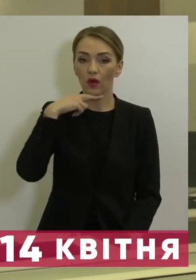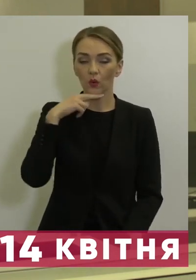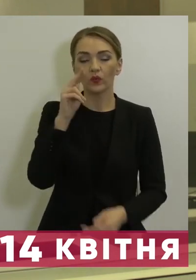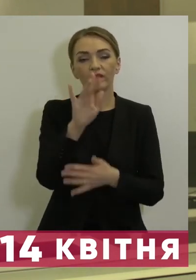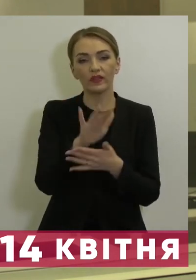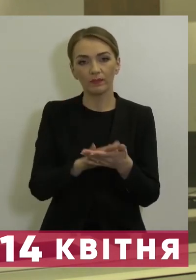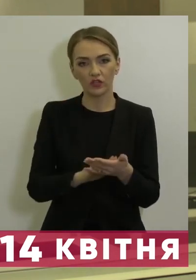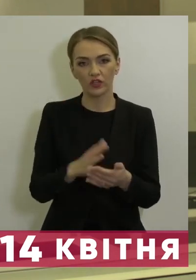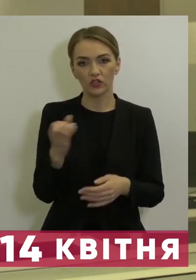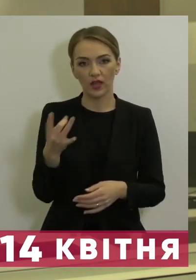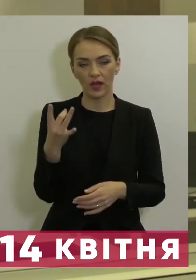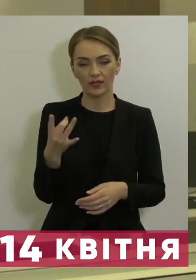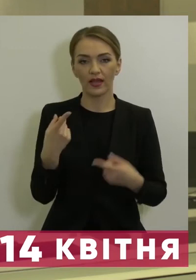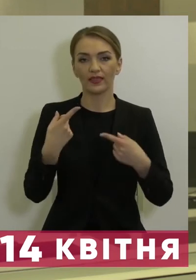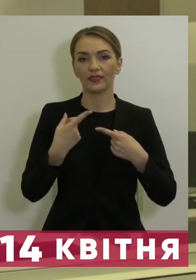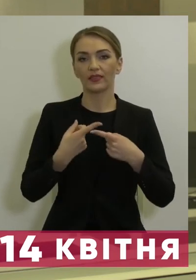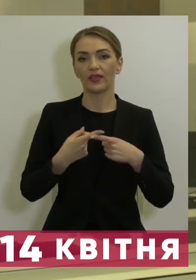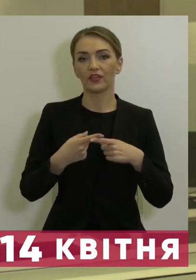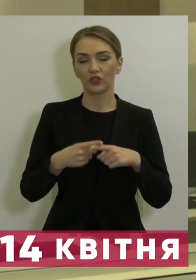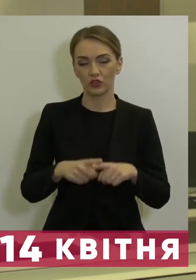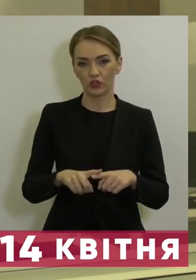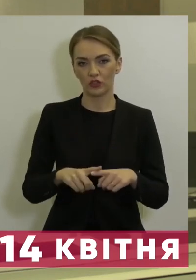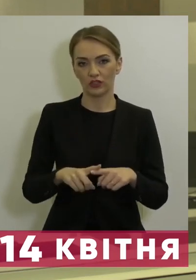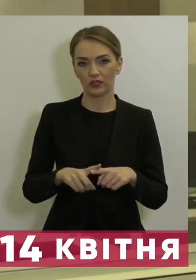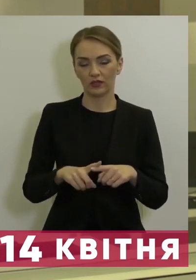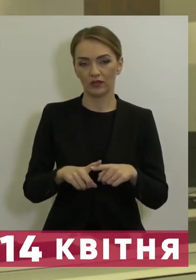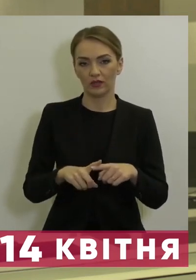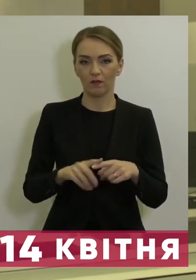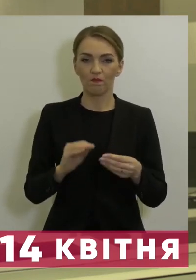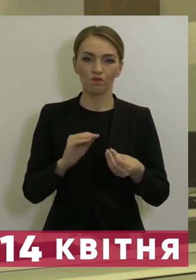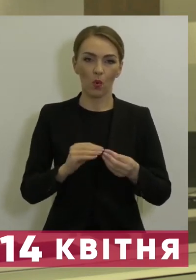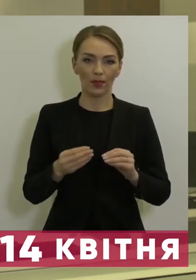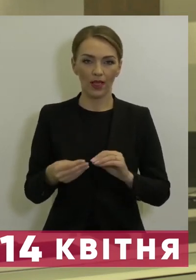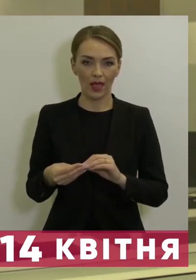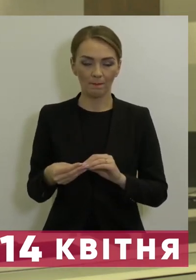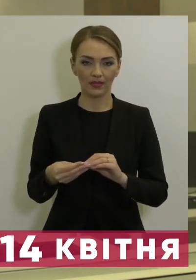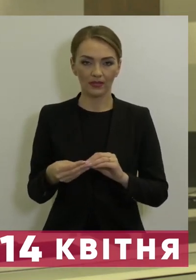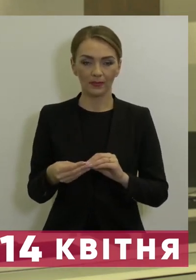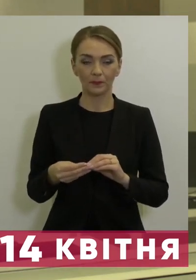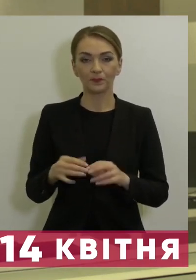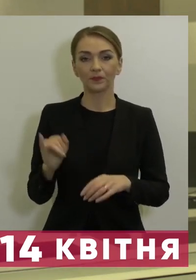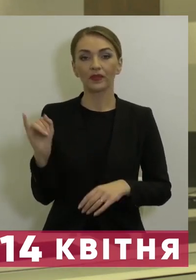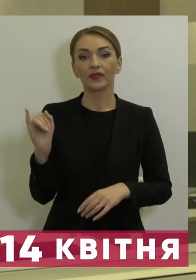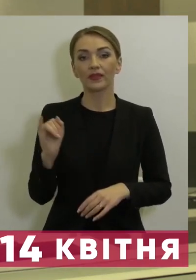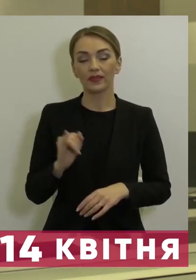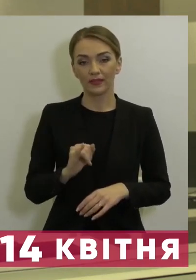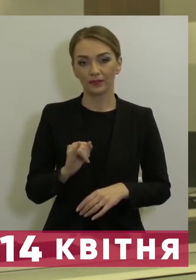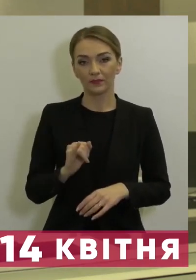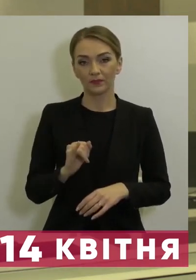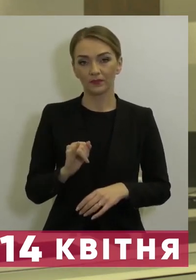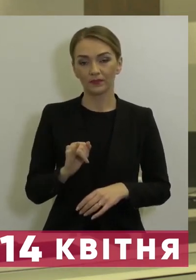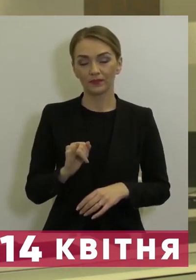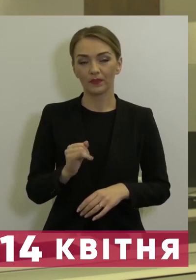увагу. Вибачте ще раз за технічні проблеми. І